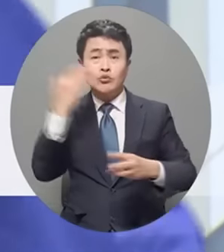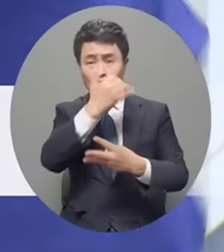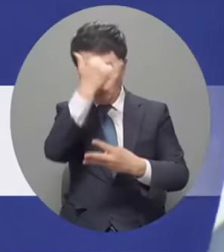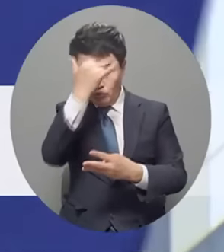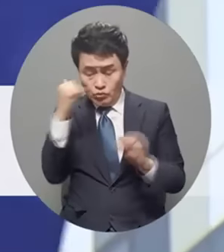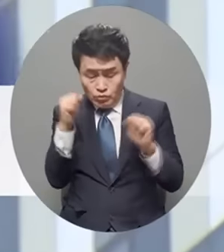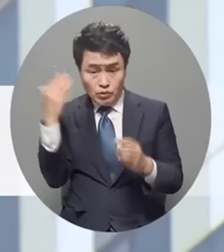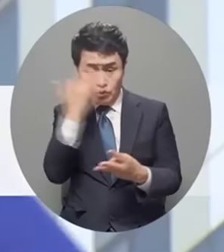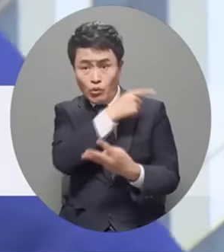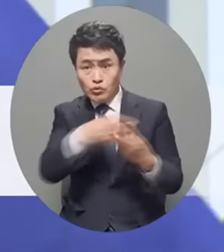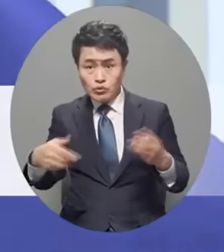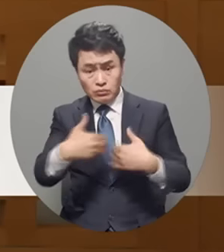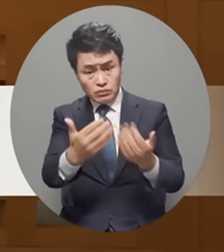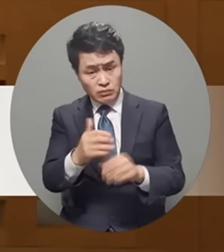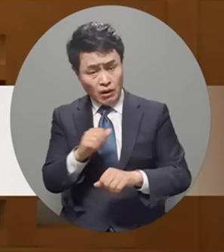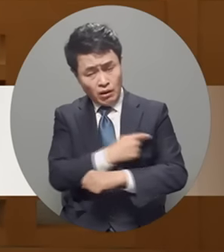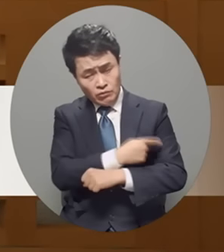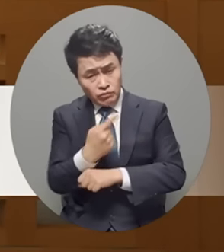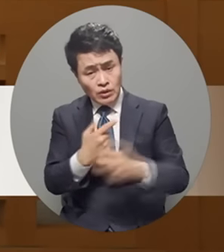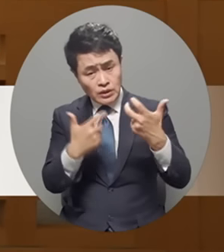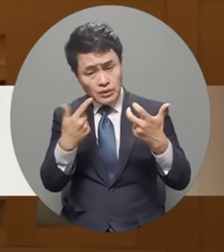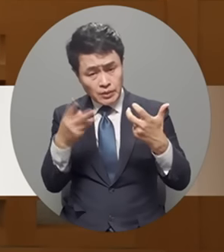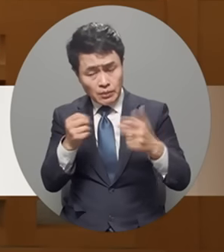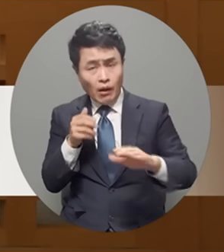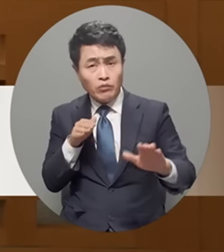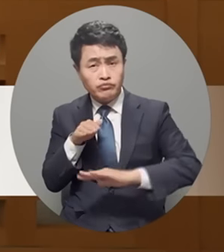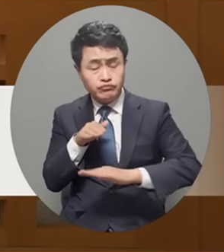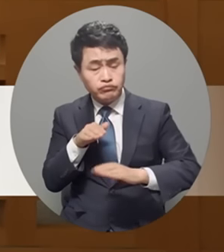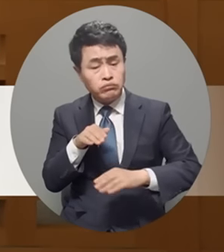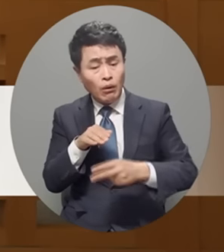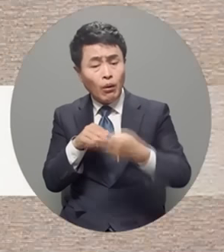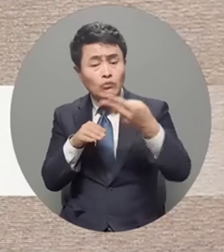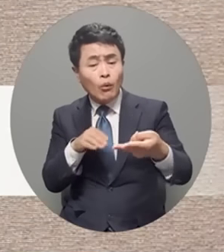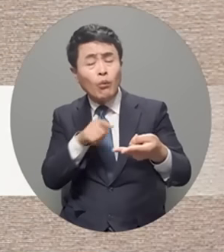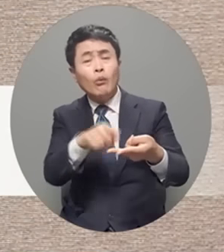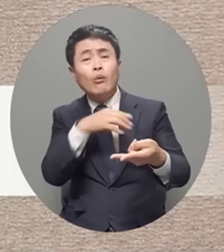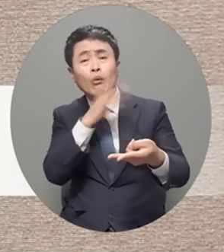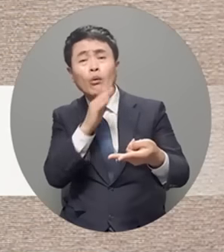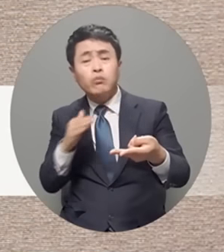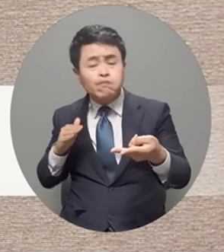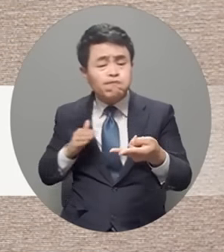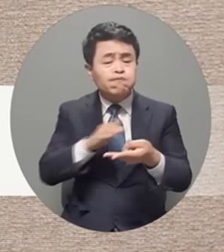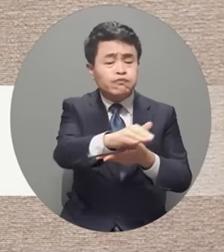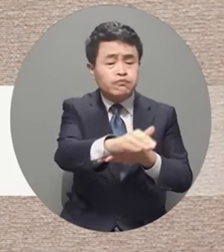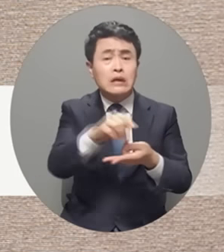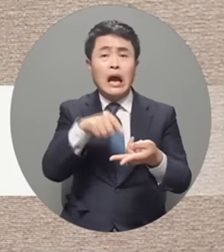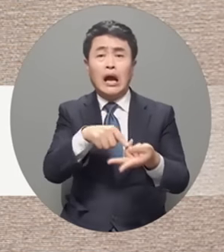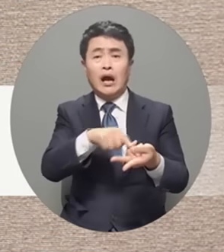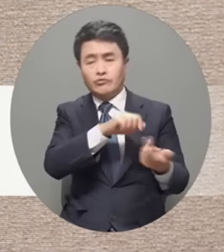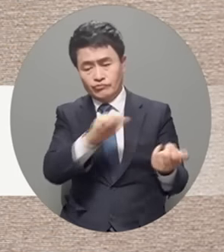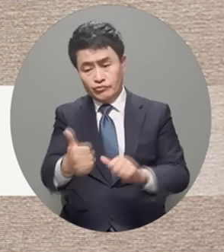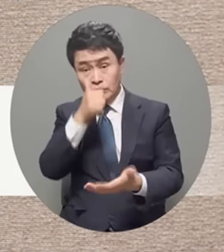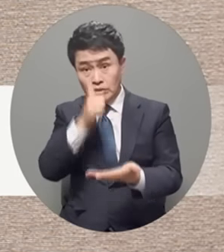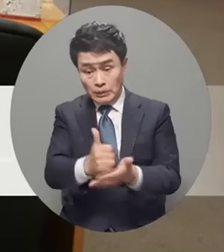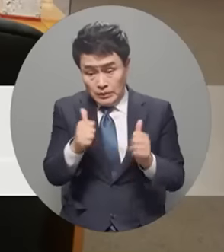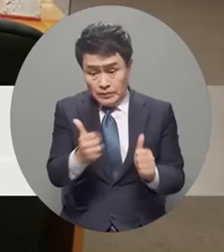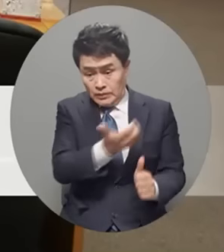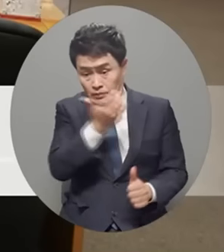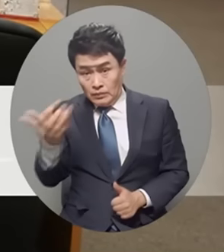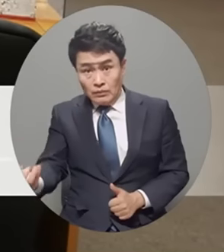도로를 시속 70km로 주행하다가 도로에 엎드려 있던 70대 노인을 들이받아 숨지게 한 혐의로 재판에